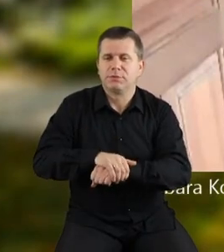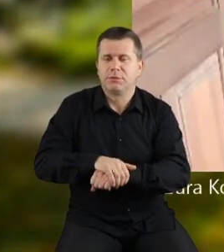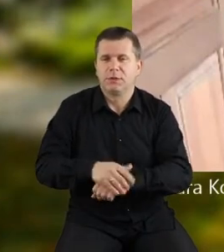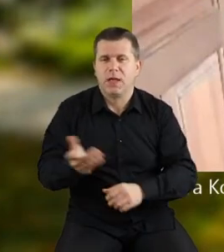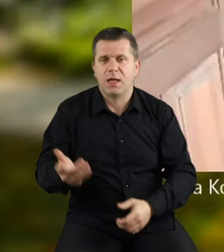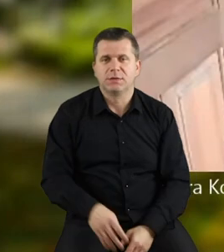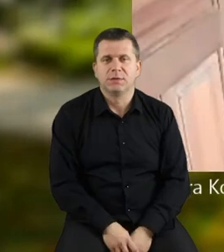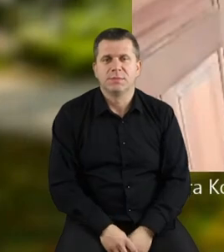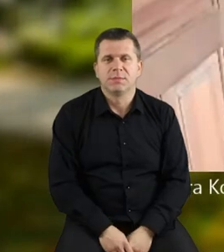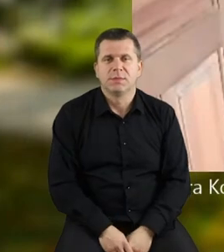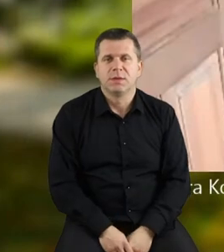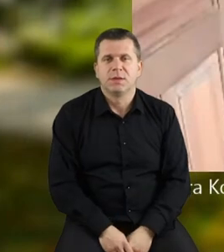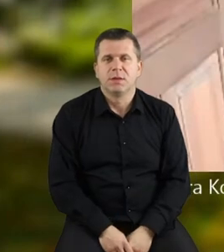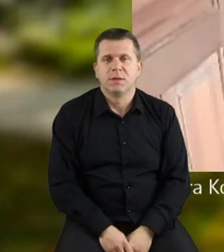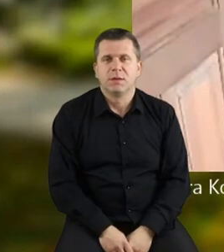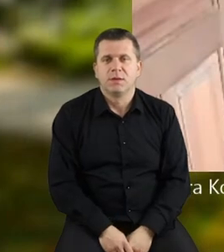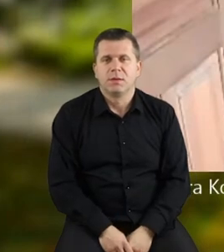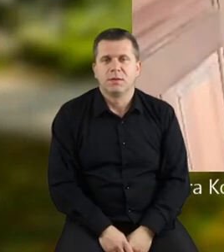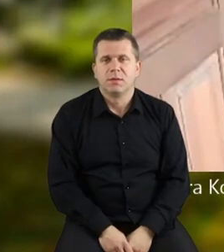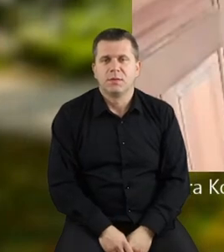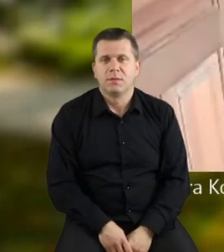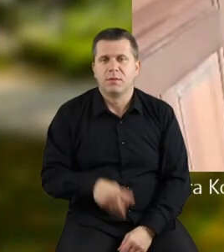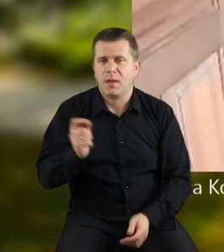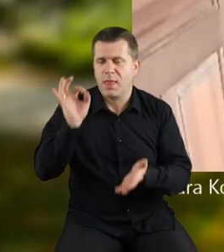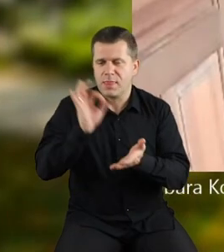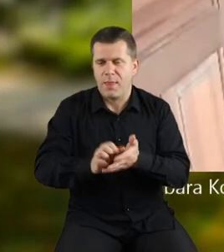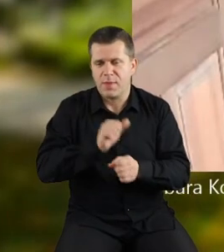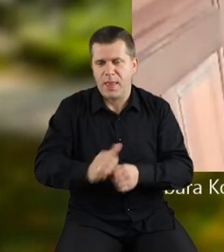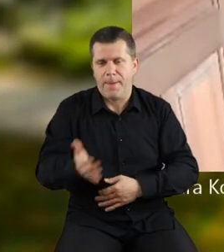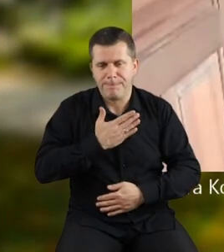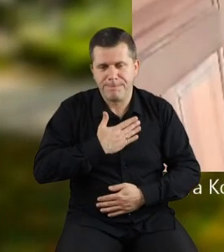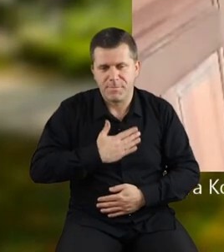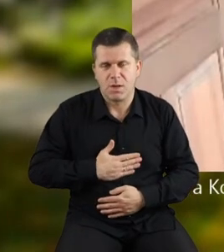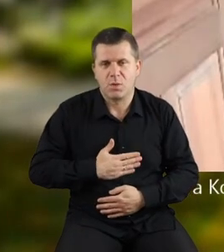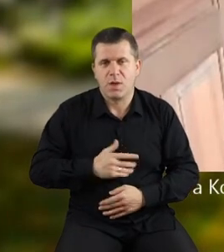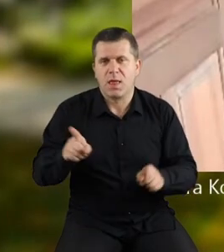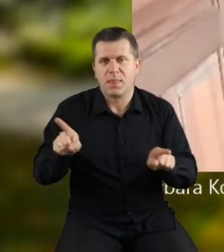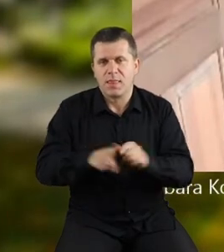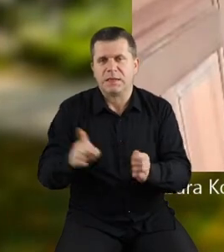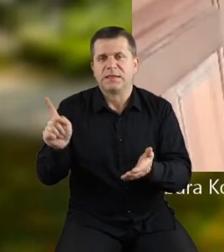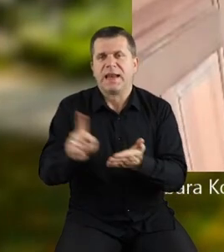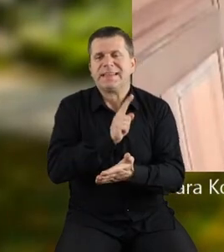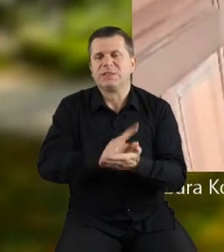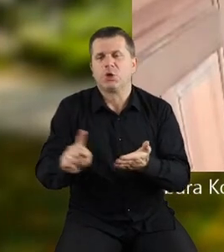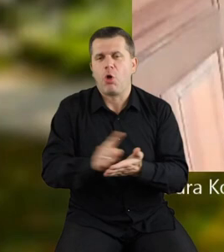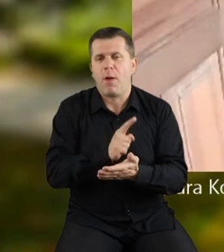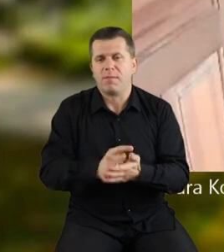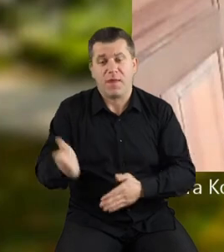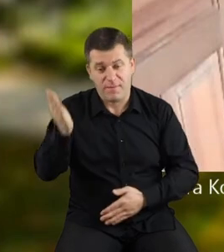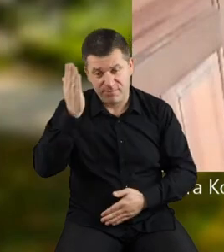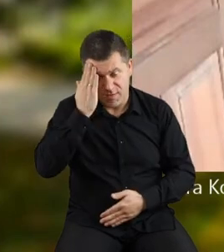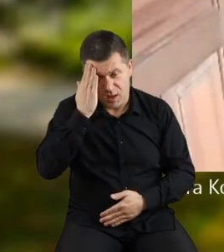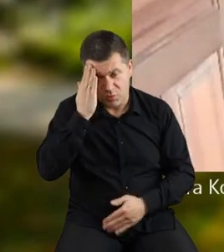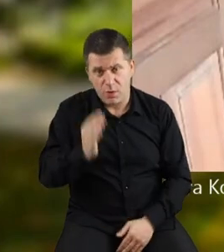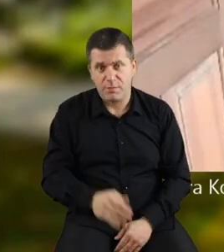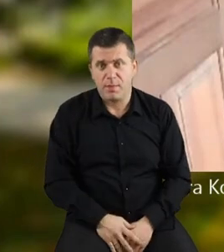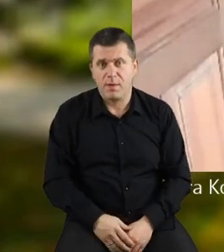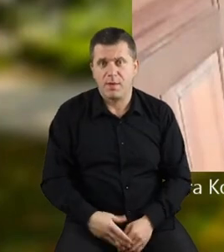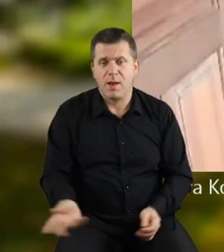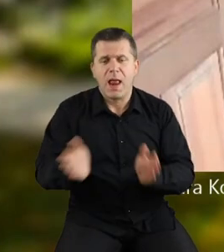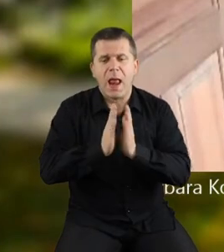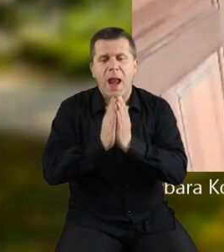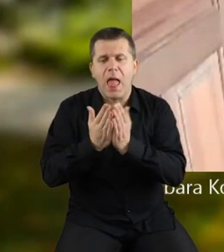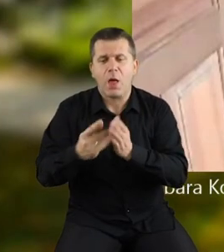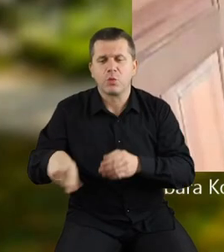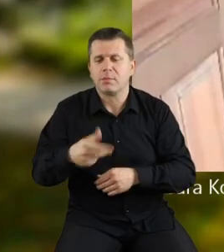się poza wszystkim. Jest to na pewno miłe, ale i szalenie ryzykowne. Wiadomo przecież,